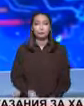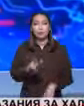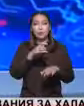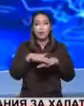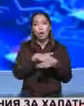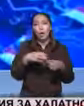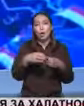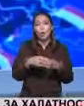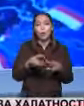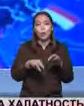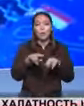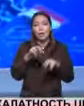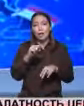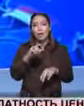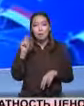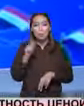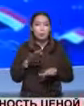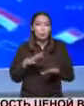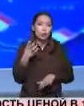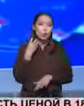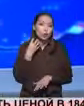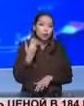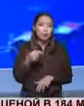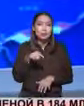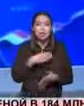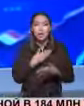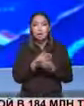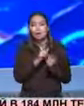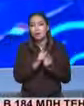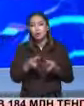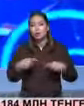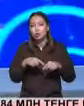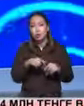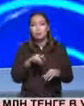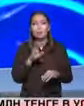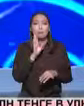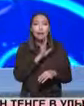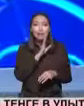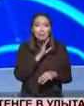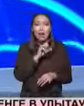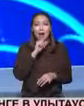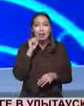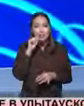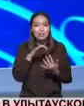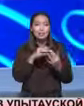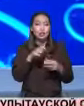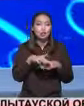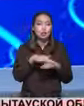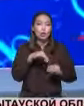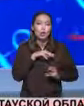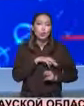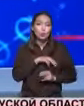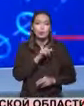Народный штаб по строительству АЭС прибыл в Кызылорду. Здесь активисты встретились с сообществом матерей, аксакалами, сельскими жителями и